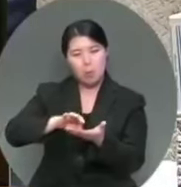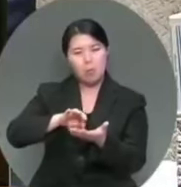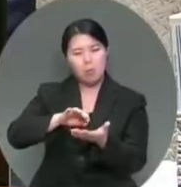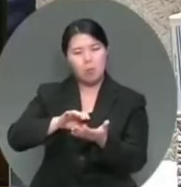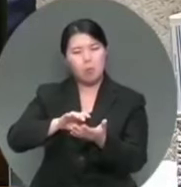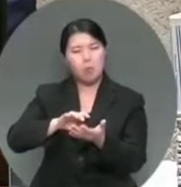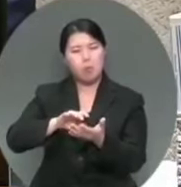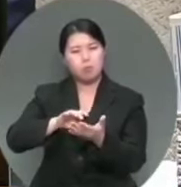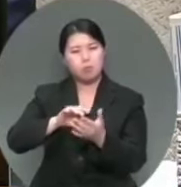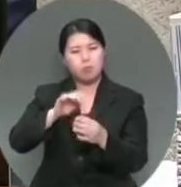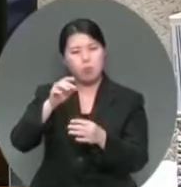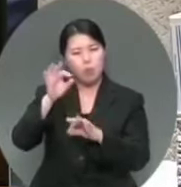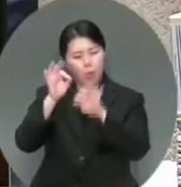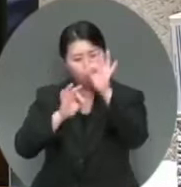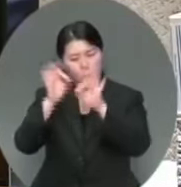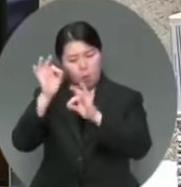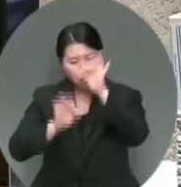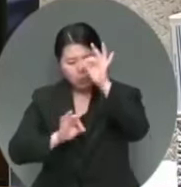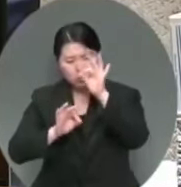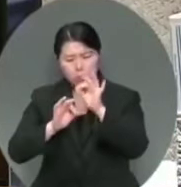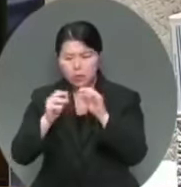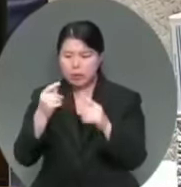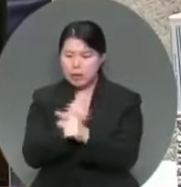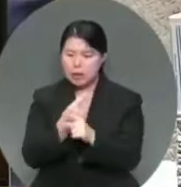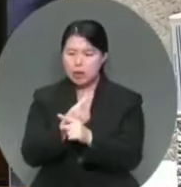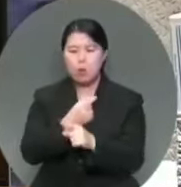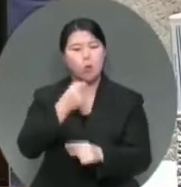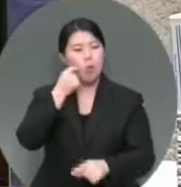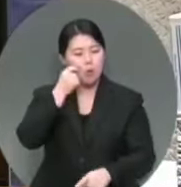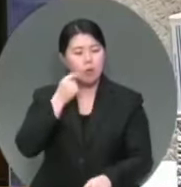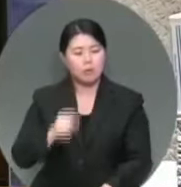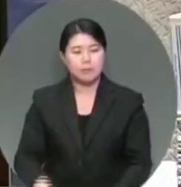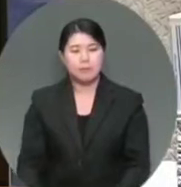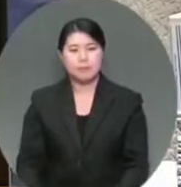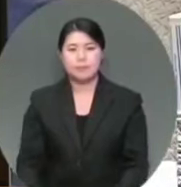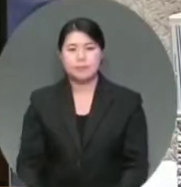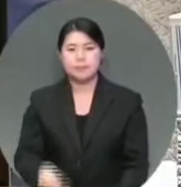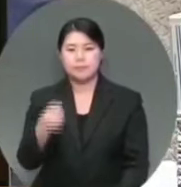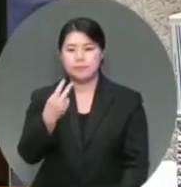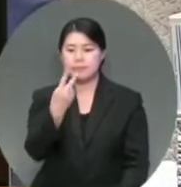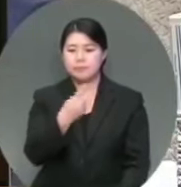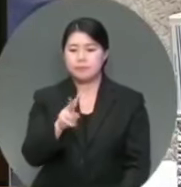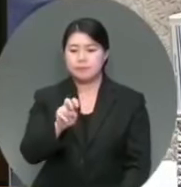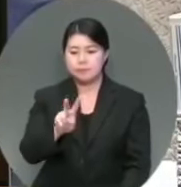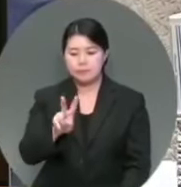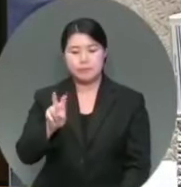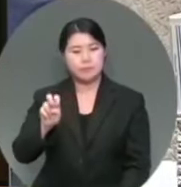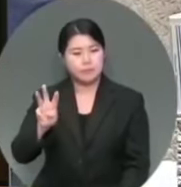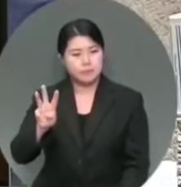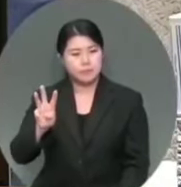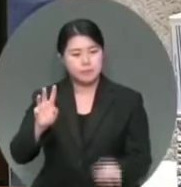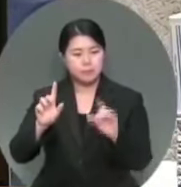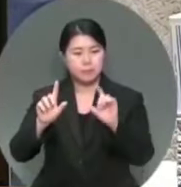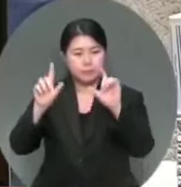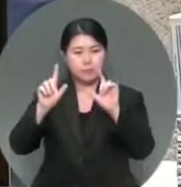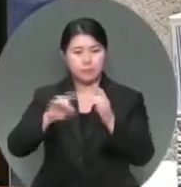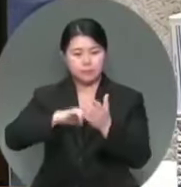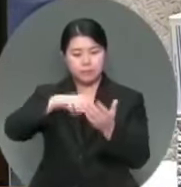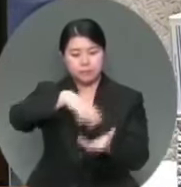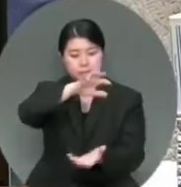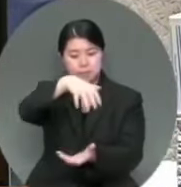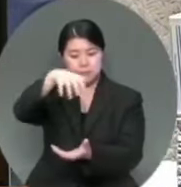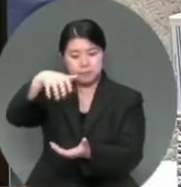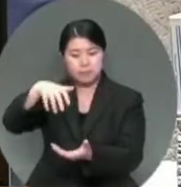듭니다. 지금 한 가지만 예를 들어서 말씀드리면 지금 2022-2023년도 세수 오차가 크게 발생한